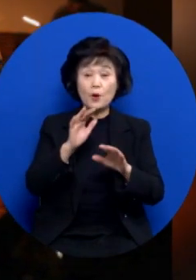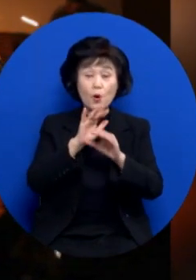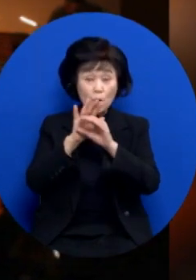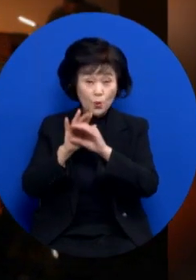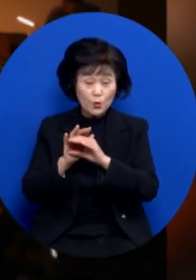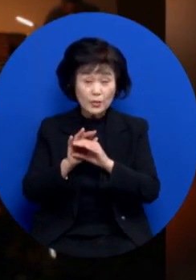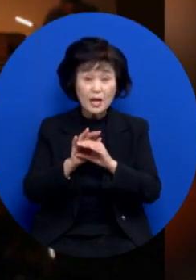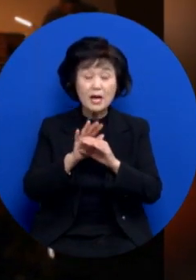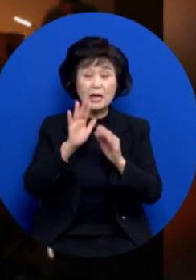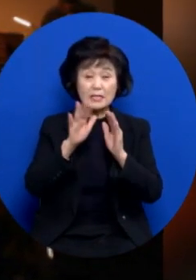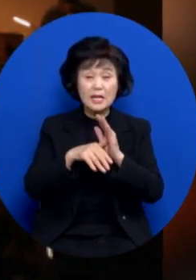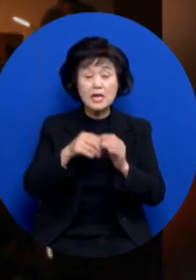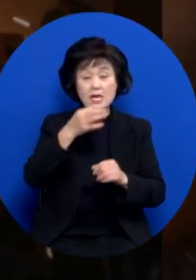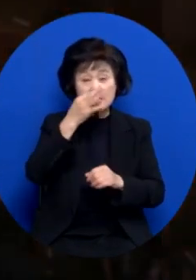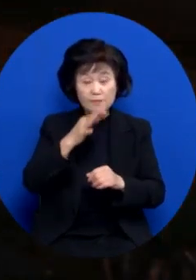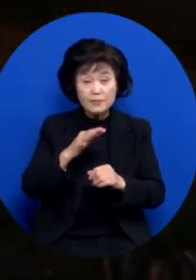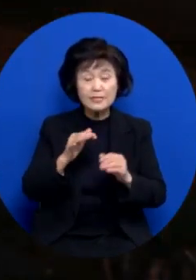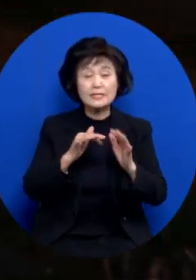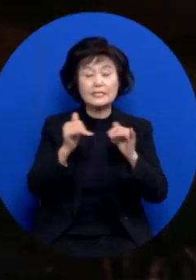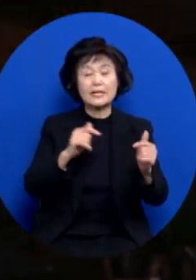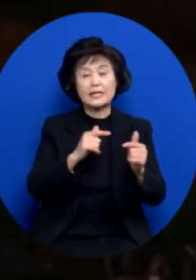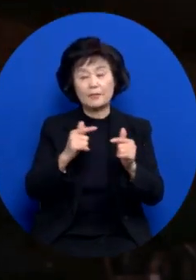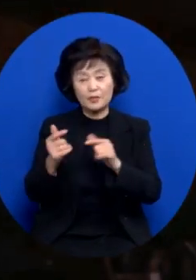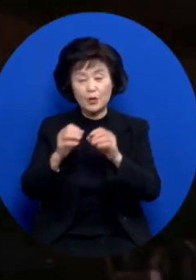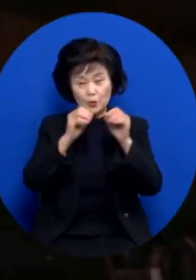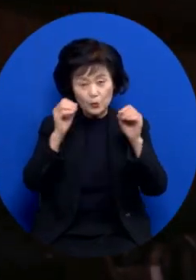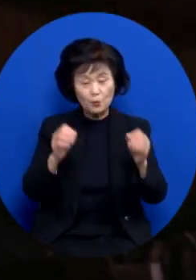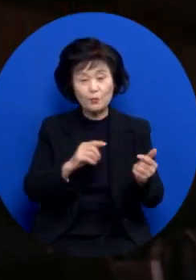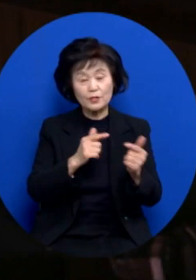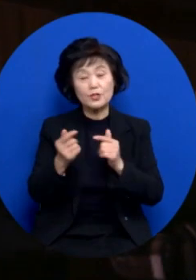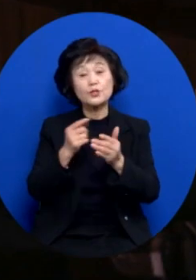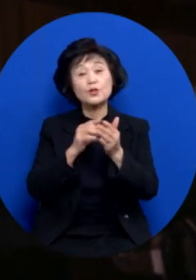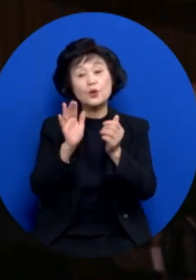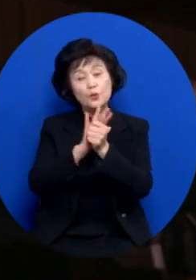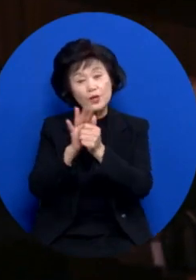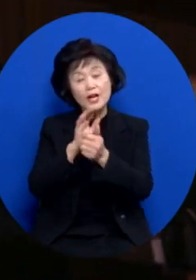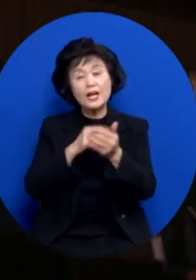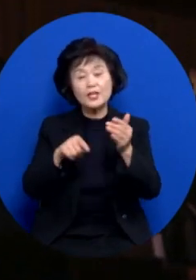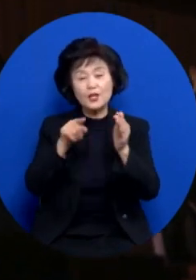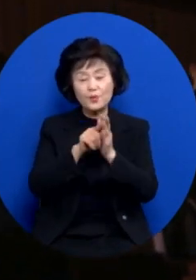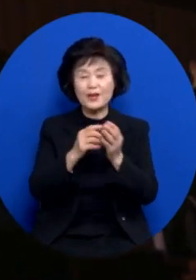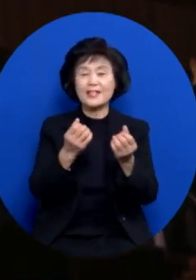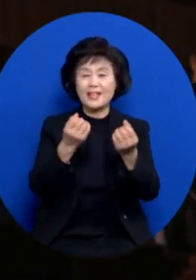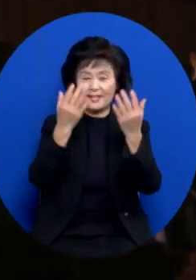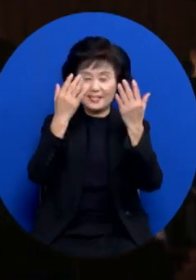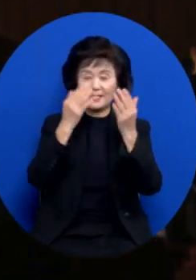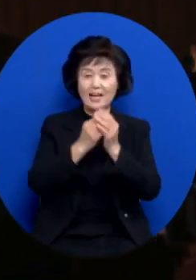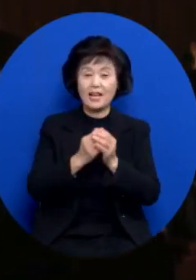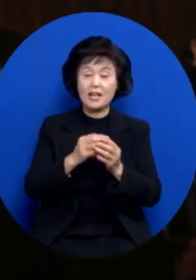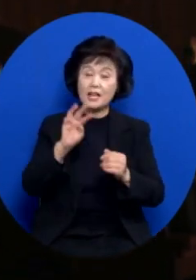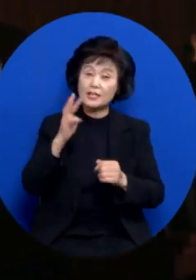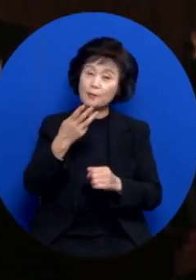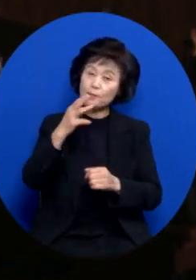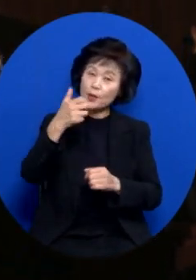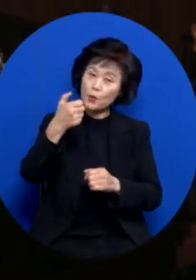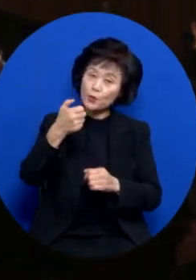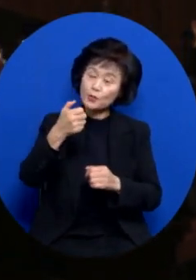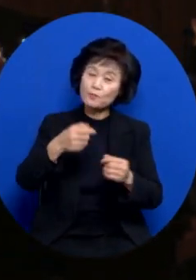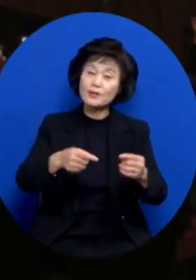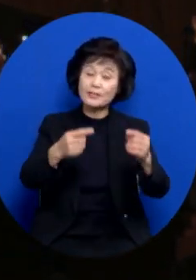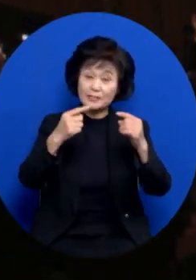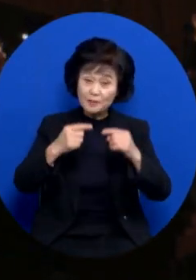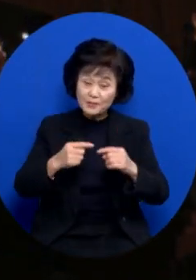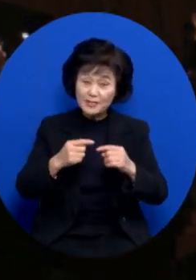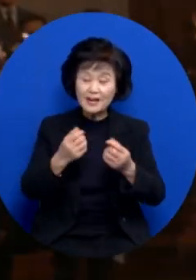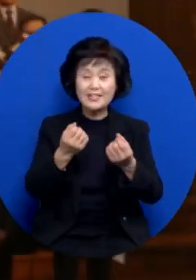힘든 시기를 보낸 지역 주민들과 동문들을 위로하기 위해 무료 행사로 진행했습니다. 약 350명이 참석한 이번